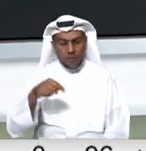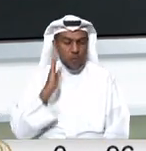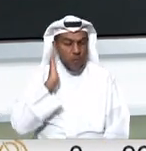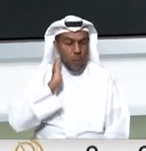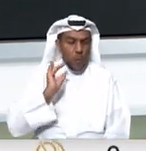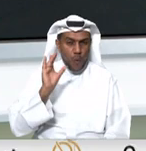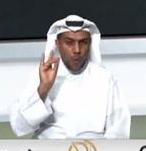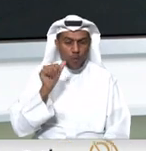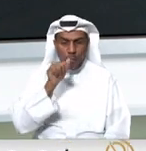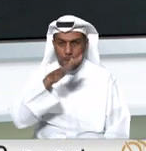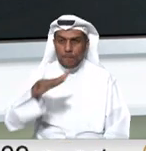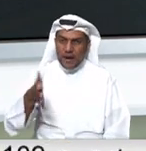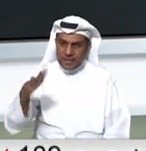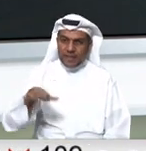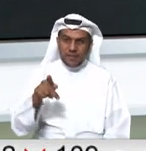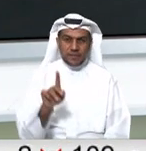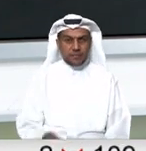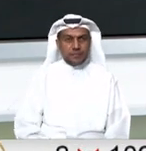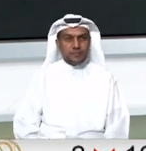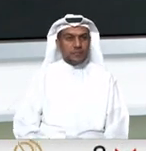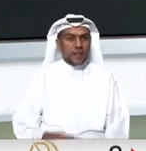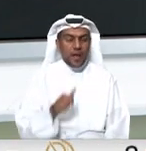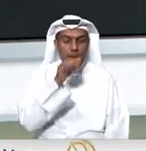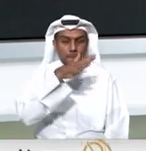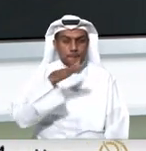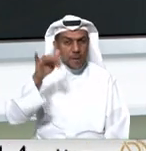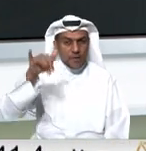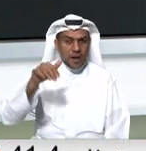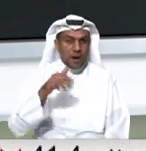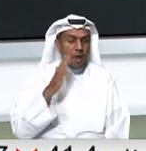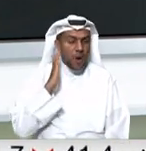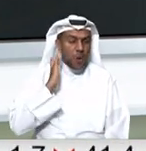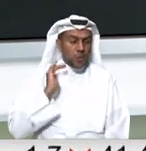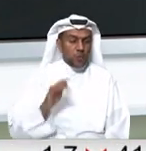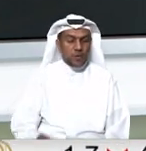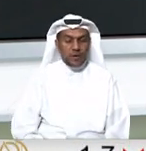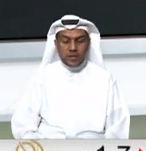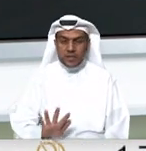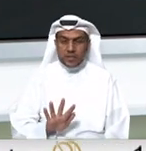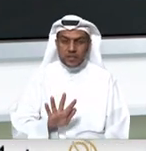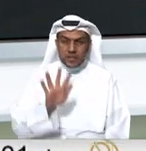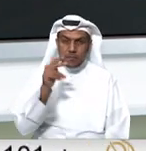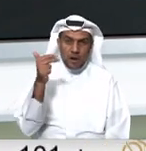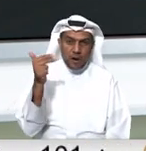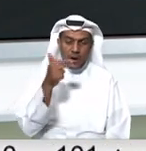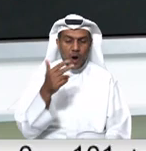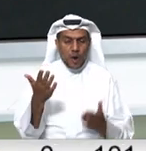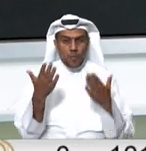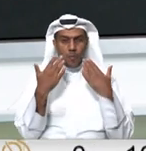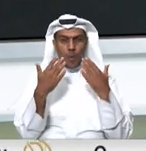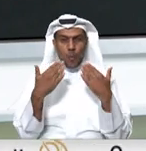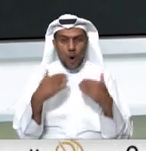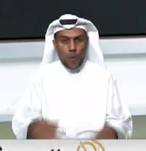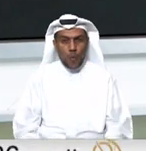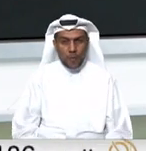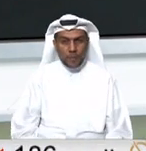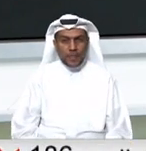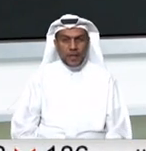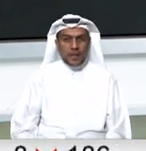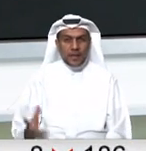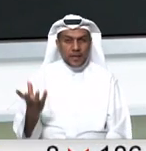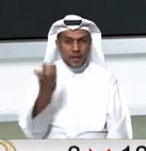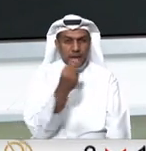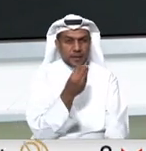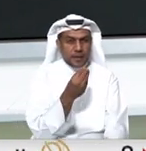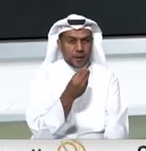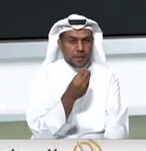نسبيا خاصه على المناطق الساحليه وداخل البحر وايضا استمرار الرياح الشماليه الغربيه الى متقلبه الاتجاه صراعوا